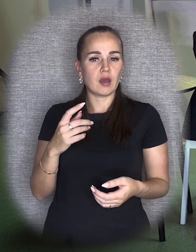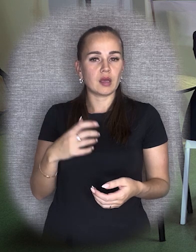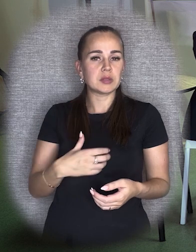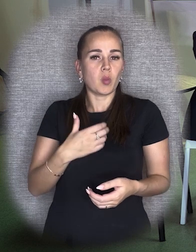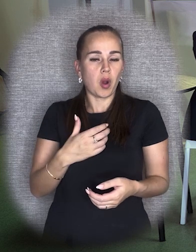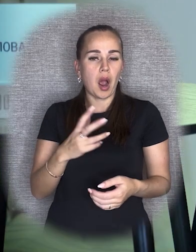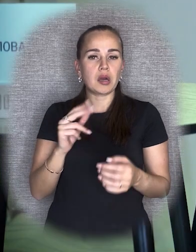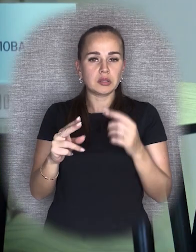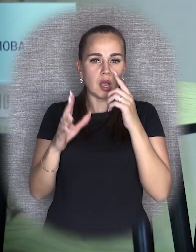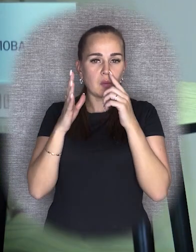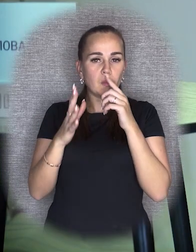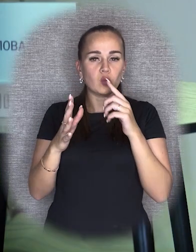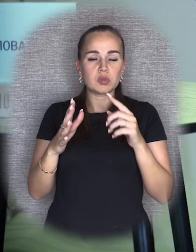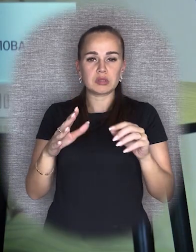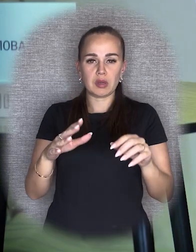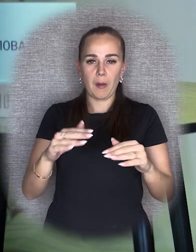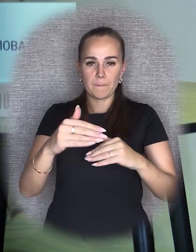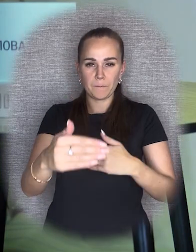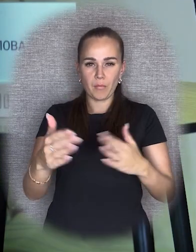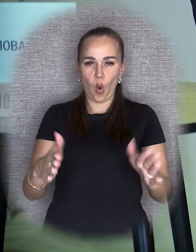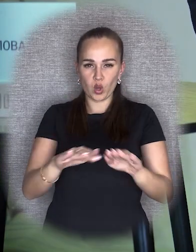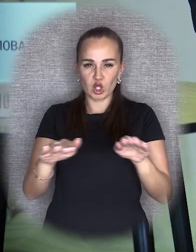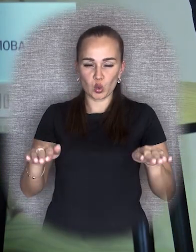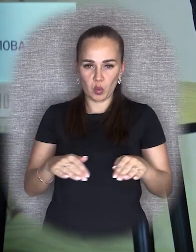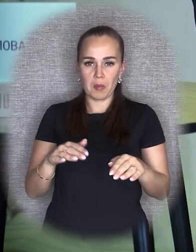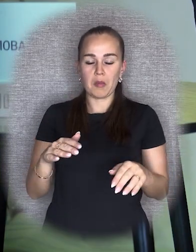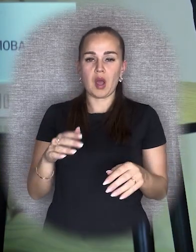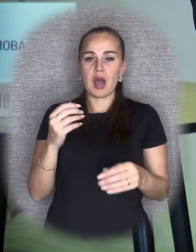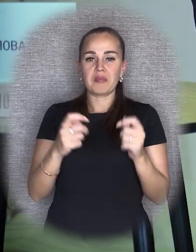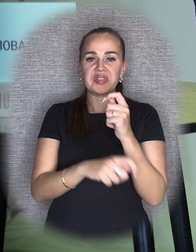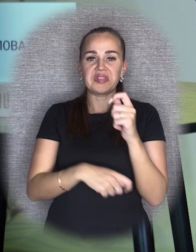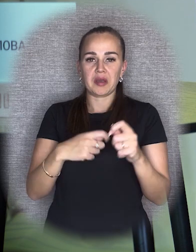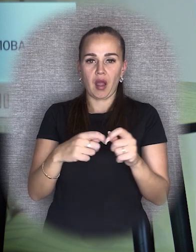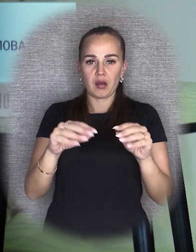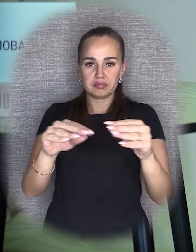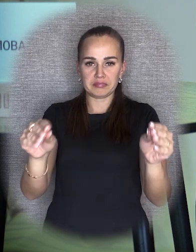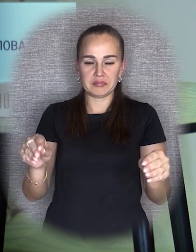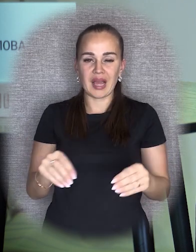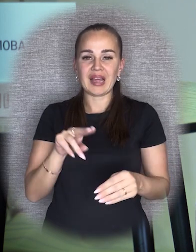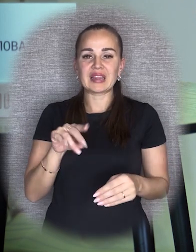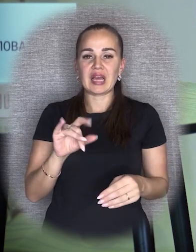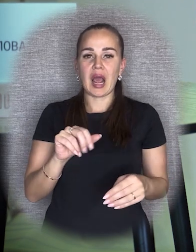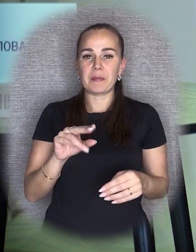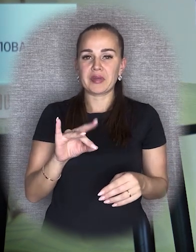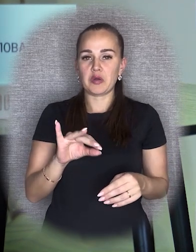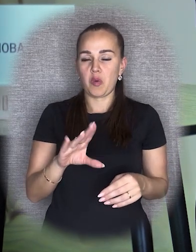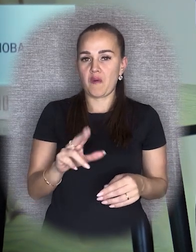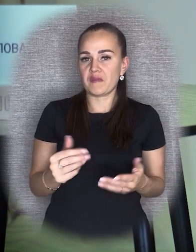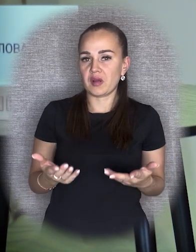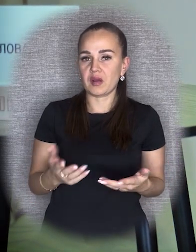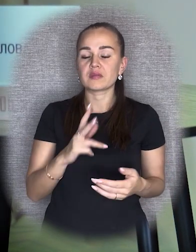подиумов. Что, по-вашему, вот повторите, пожалуйста, для зрителей, как вы